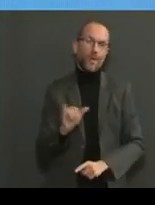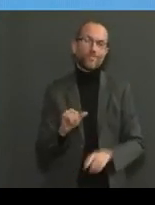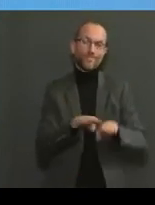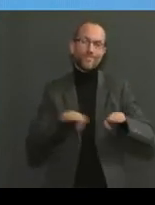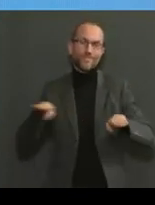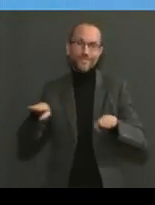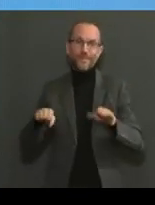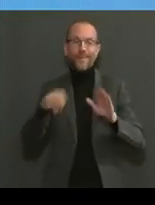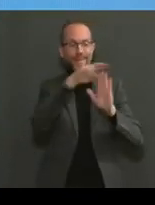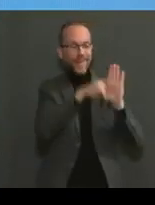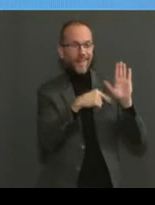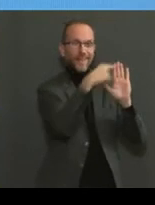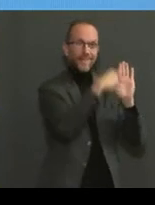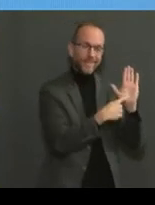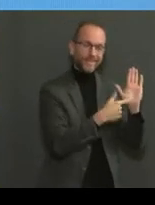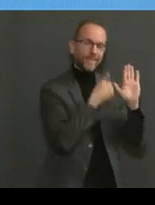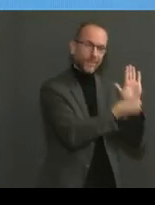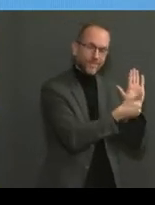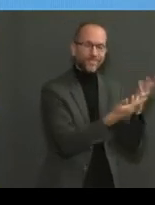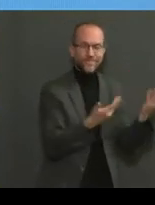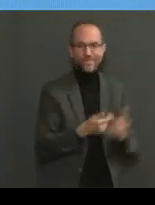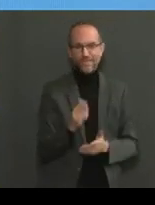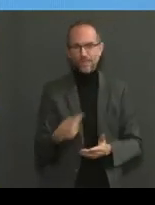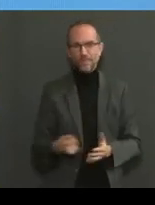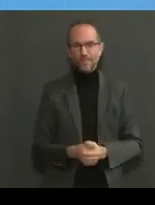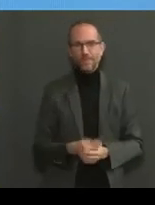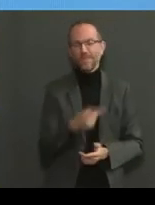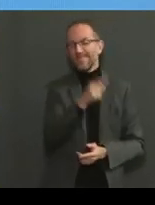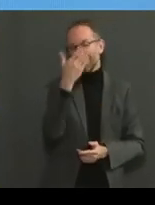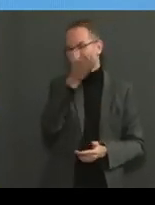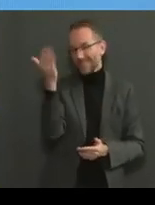autorités, à commencer par les 6 règles d'or. Je vous remercie.